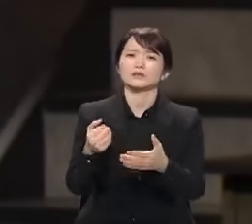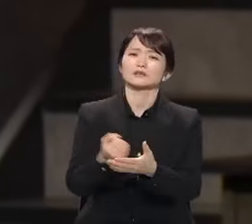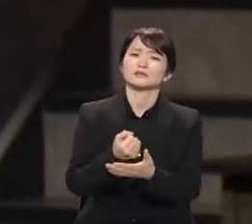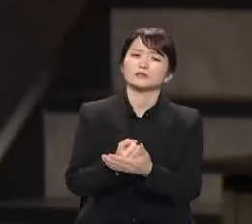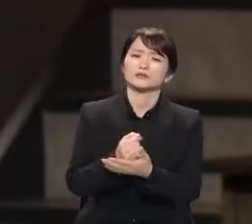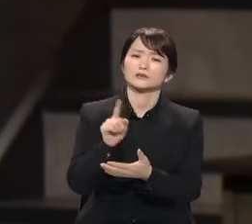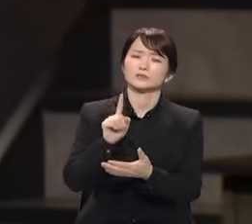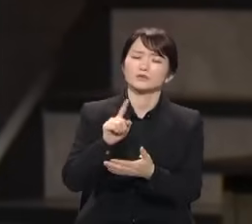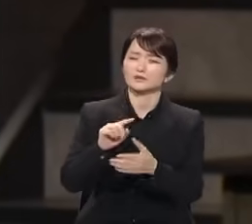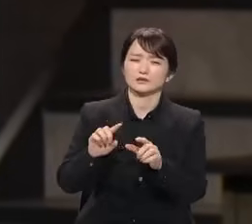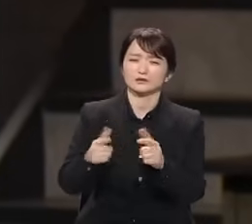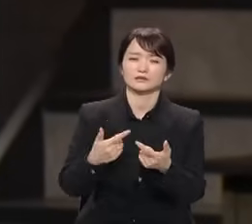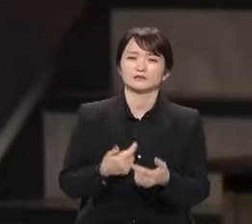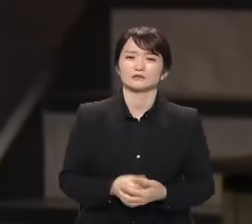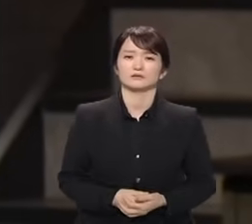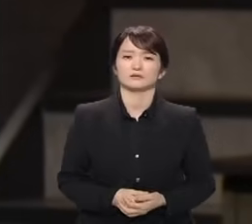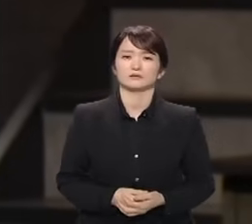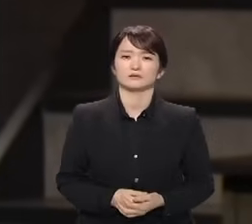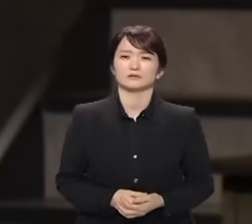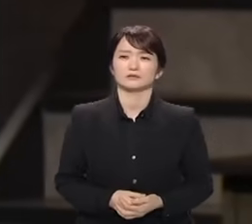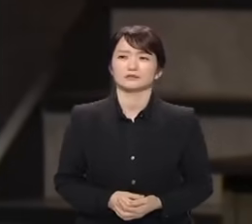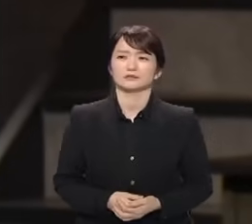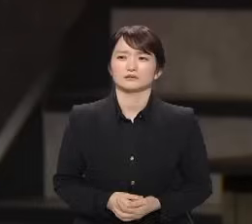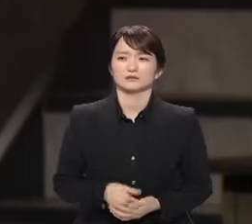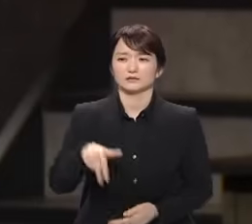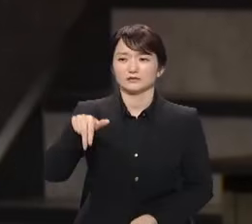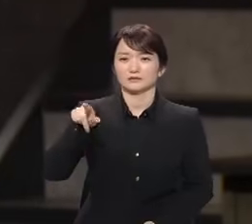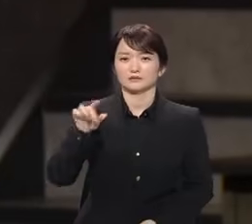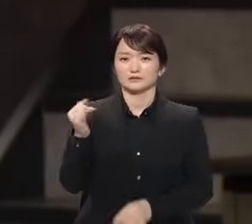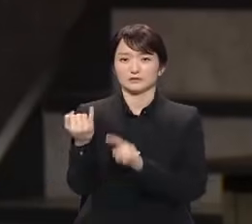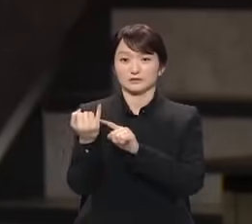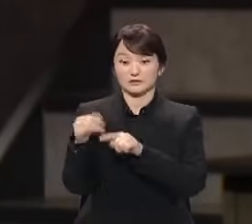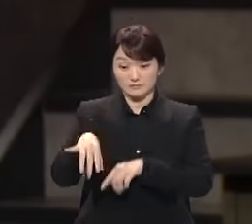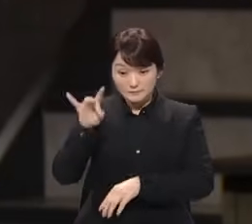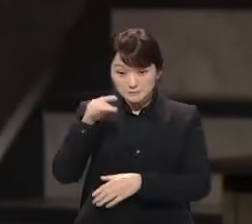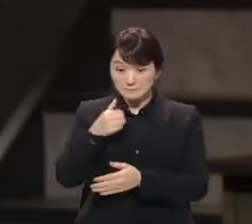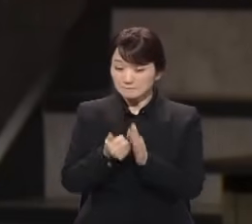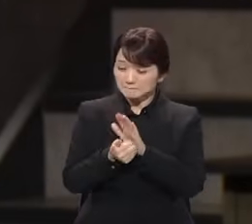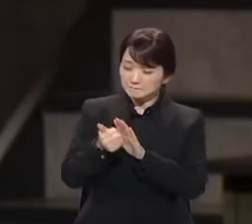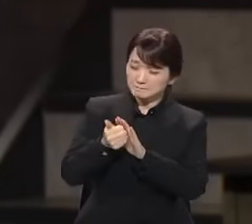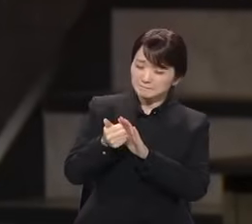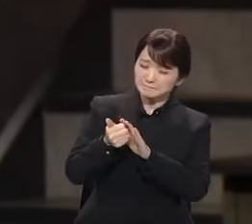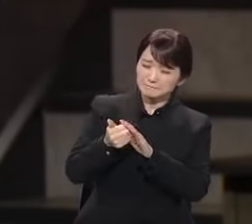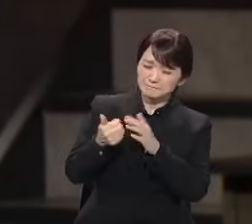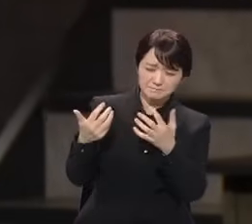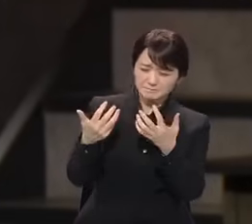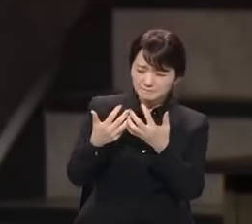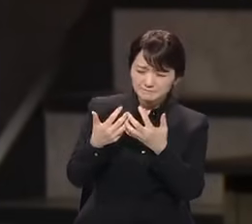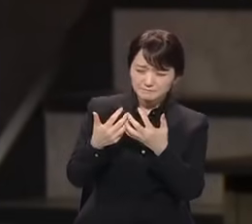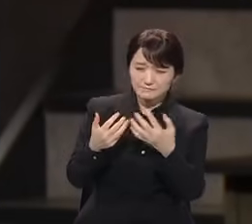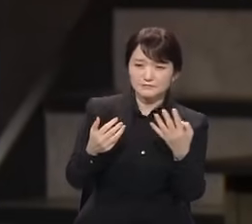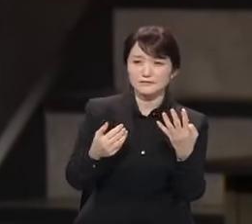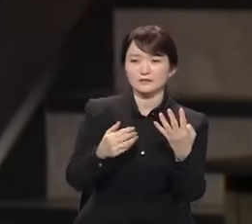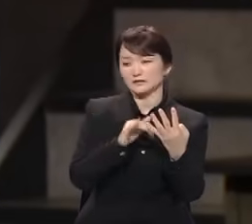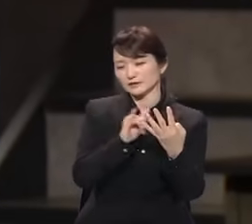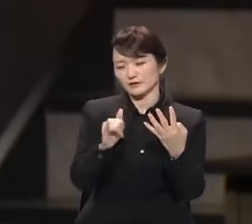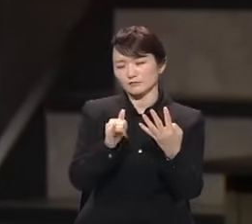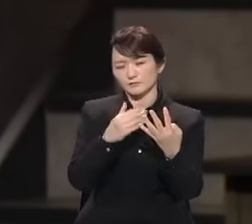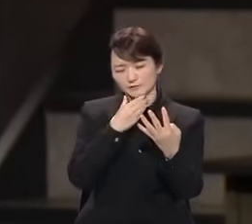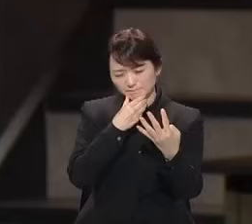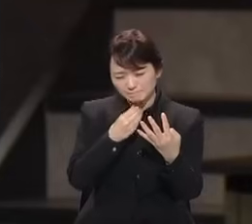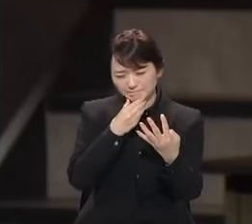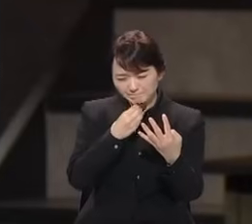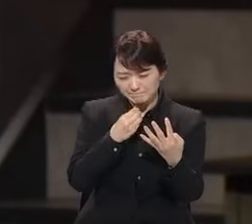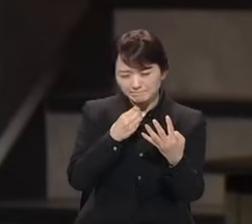그렇지가 못했습니다. 맨 처음에는 정말 희망과 확신에 가득 찼어요. 야, 정말 우리 네 식구 너무나 행복할 거야라고